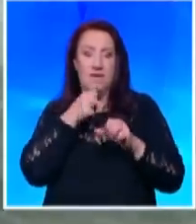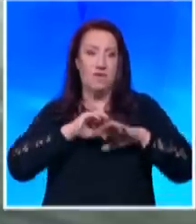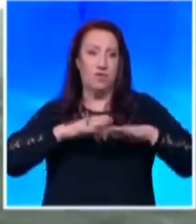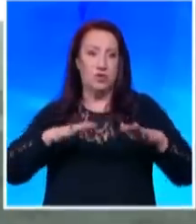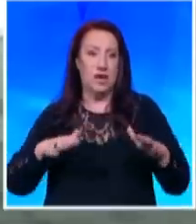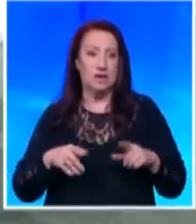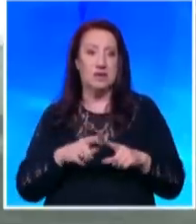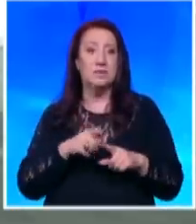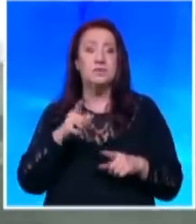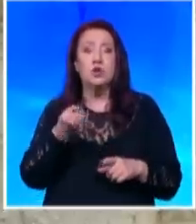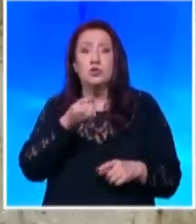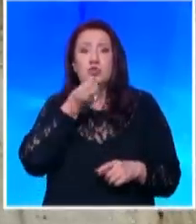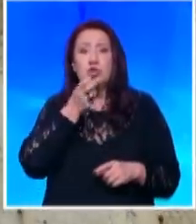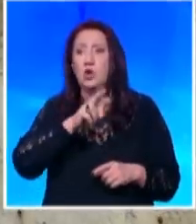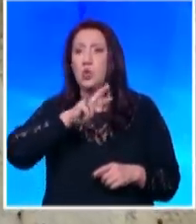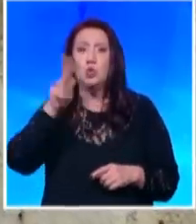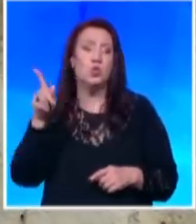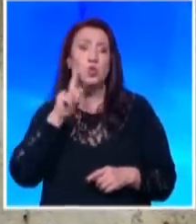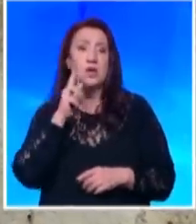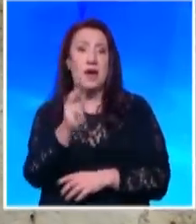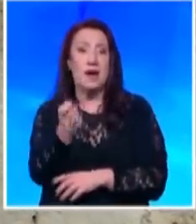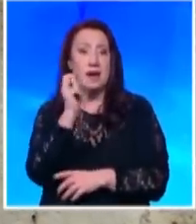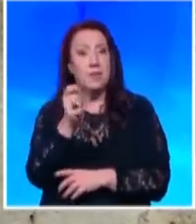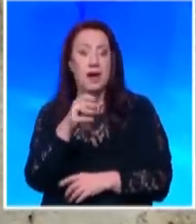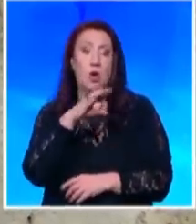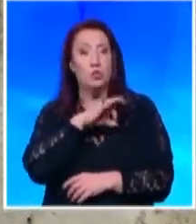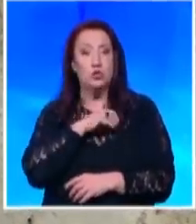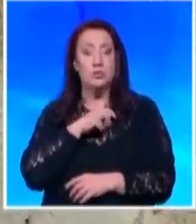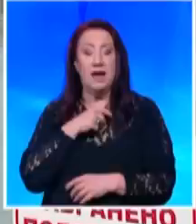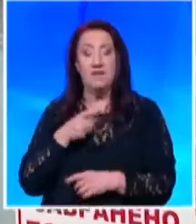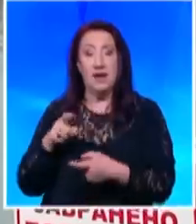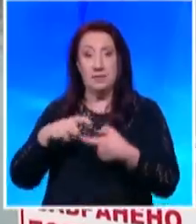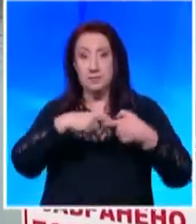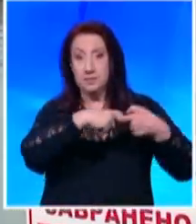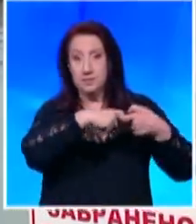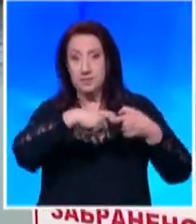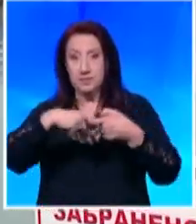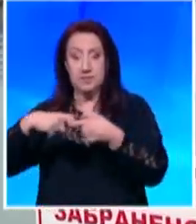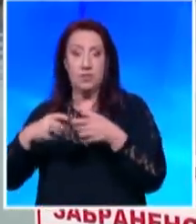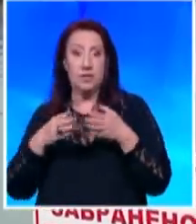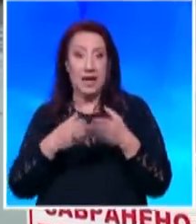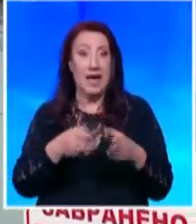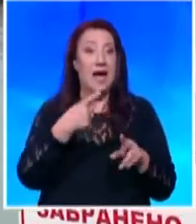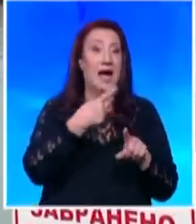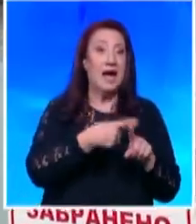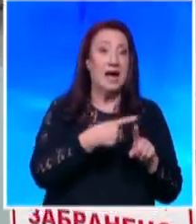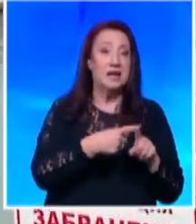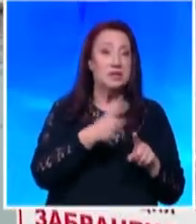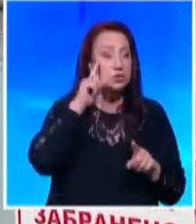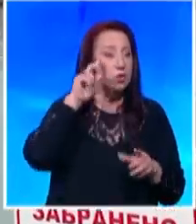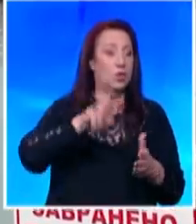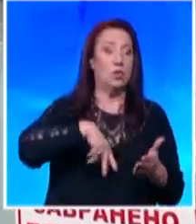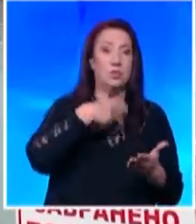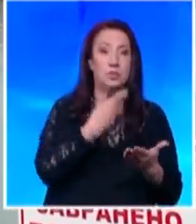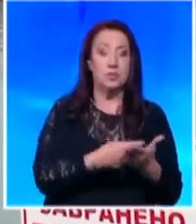Бедстващите са забелязани от други рибари, които успяват да извадят с лодка мъжете на сушата. Христо губи съзнание и се събужда в